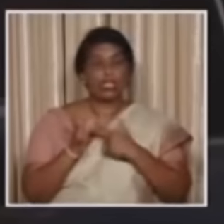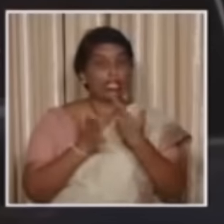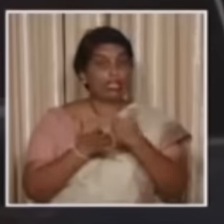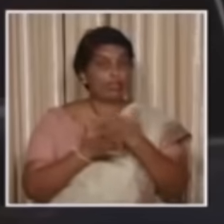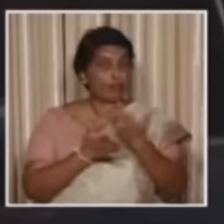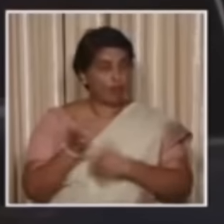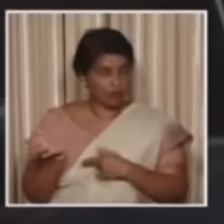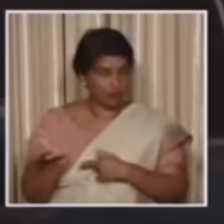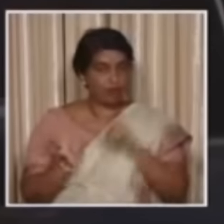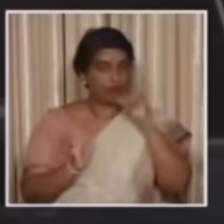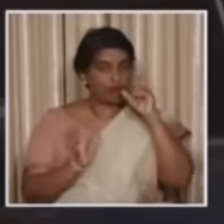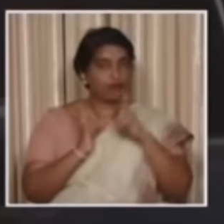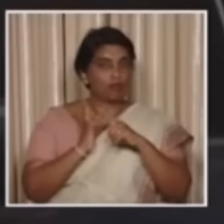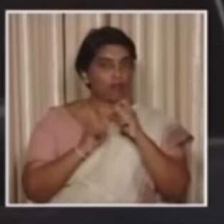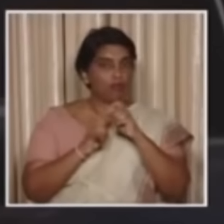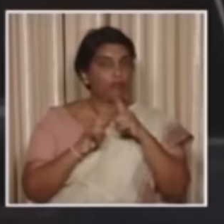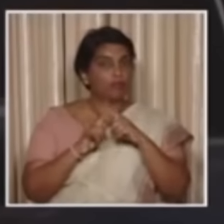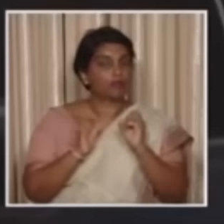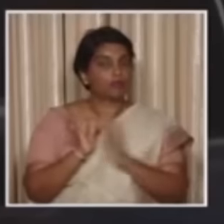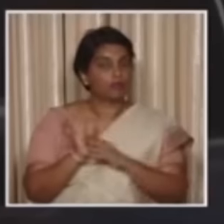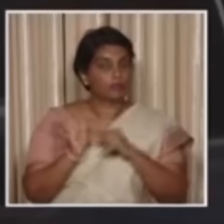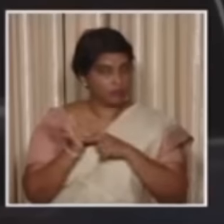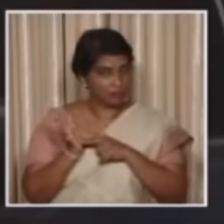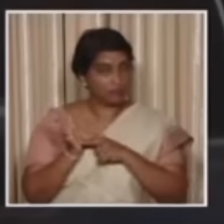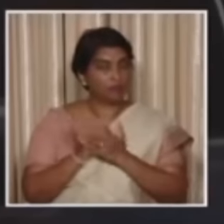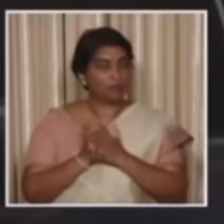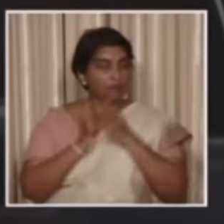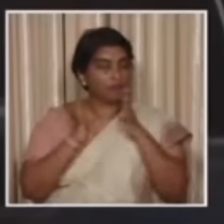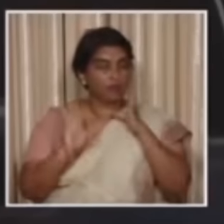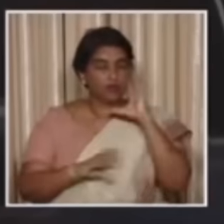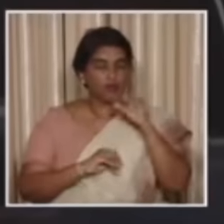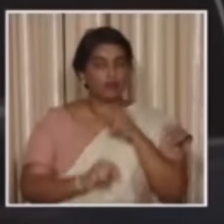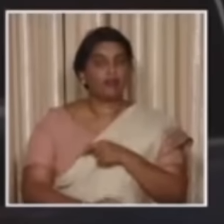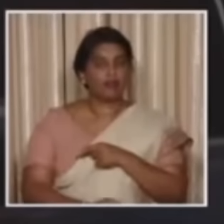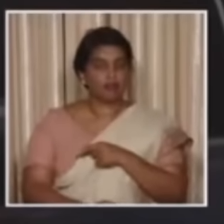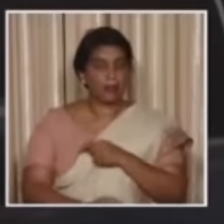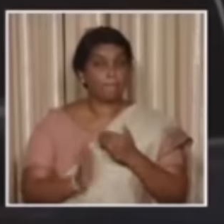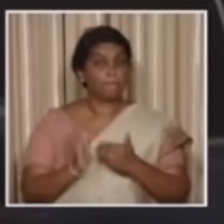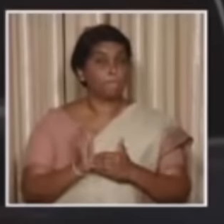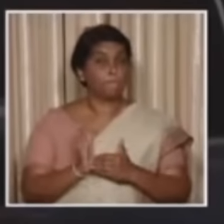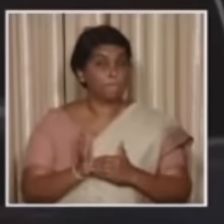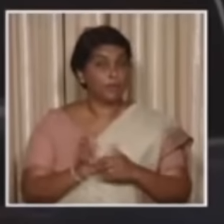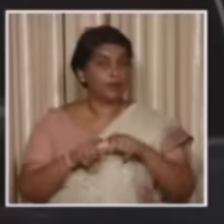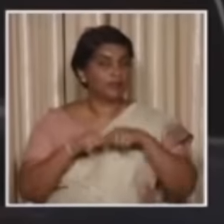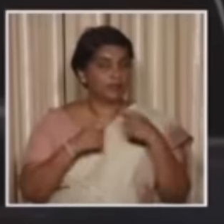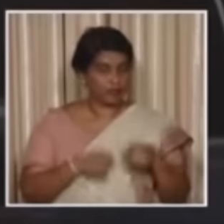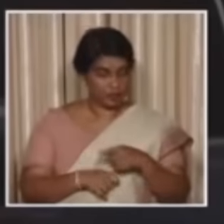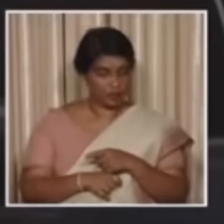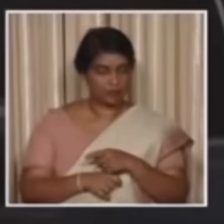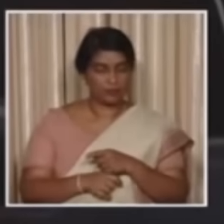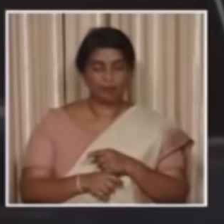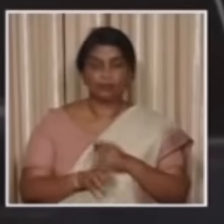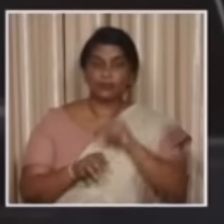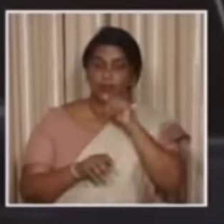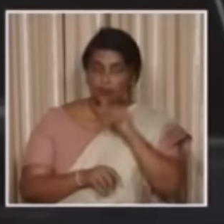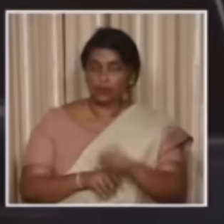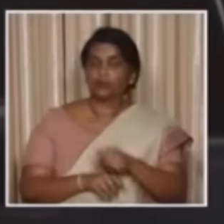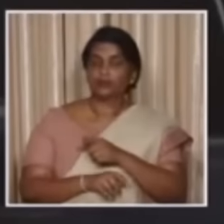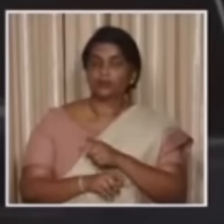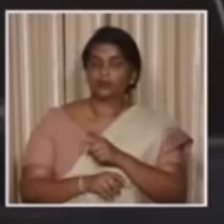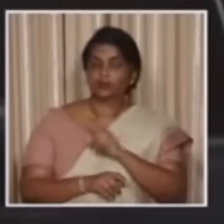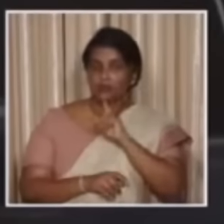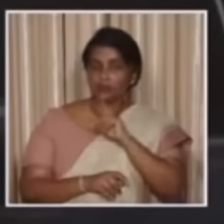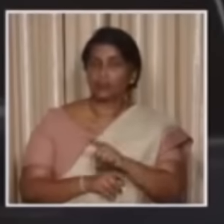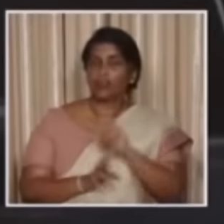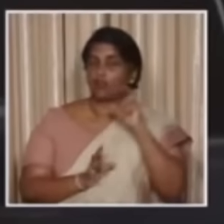තියෙනවා කෝප් කමිටුව තුල ඒකේ විශාල තොරතුරු ප්‍රමාණයක් ආවා මිලියන ගණන් වියදම් කරා ඉතින් ඇත්තටම ගත්තොත්